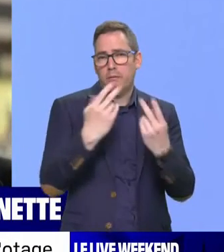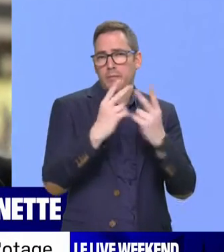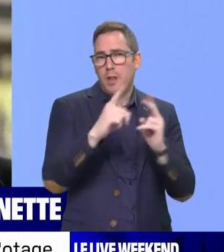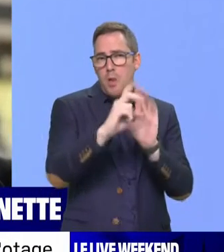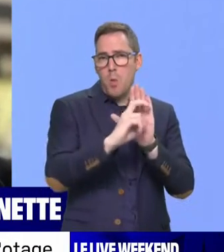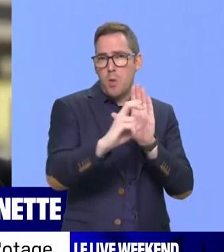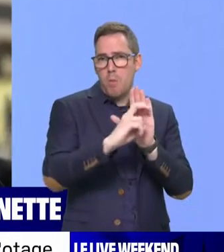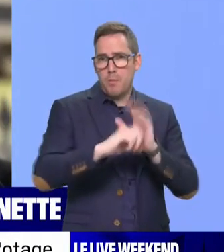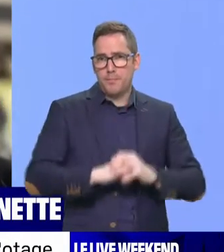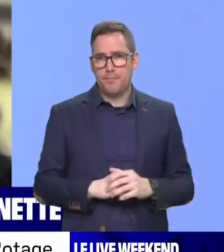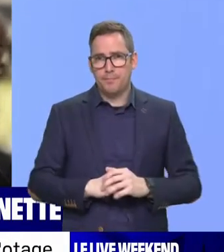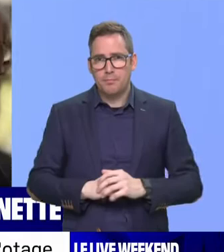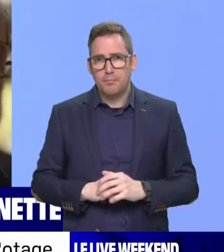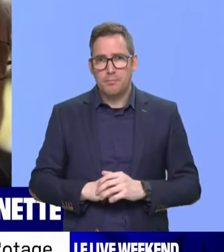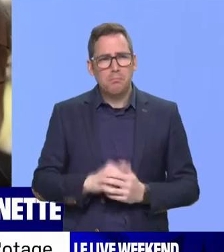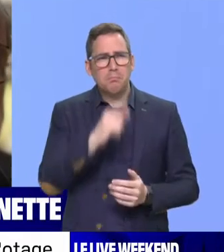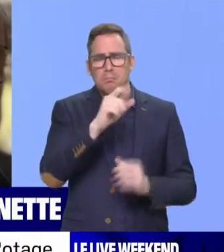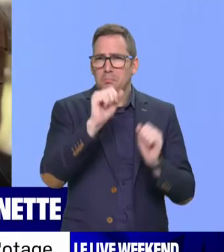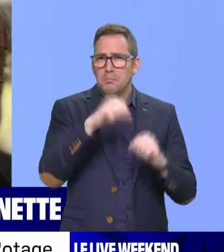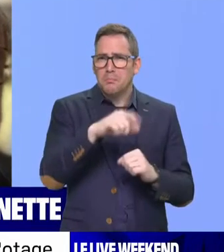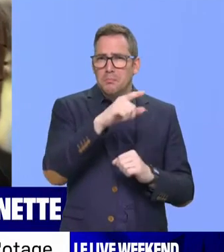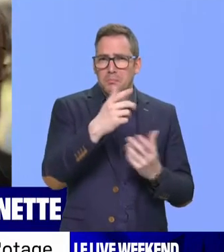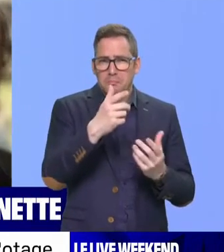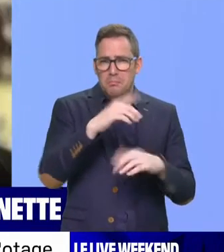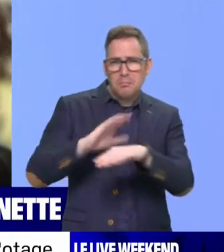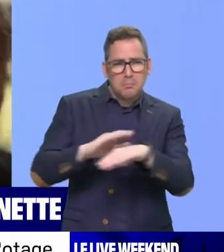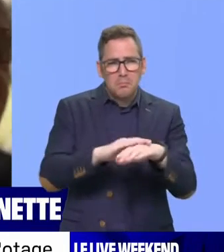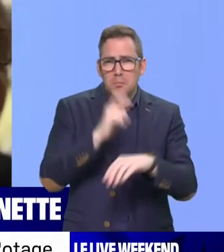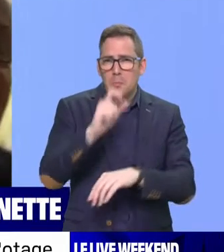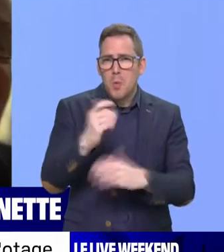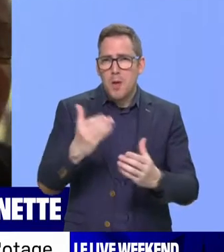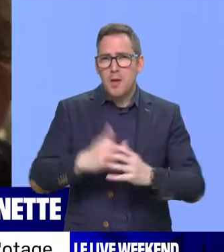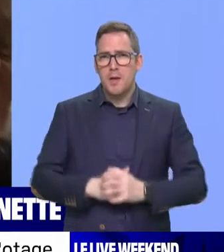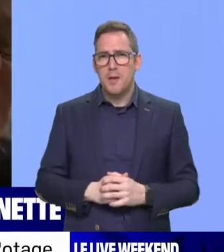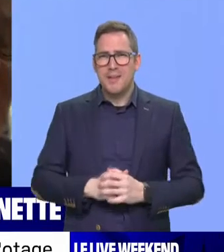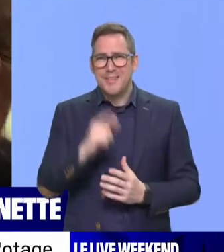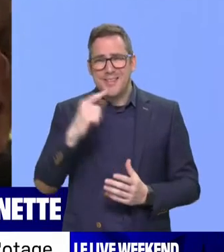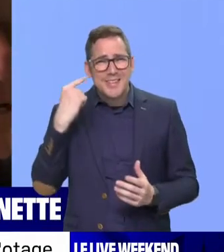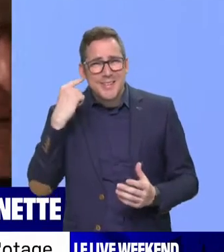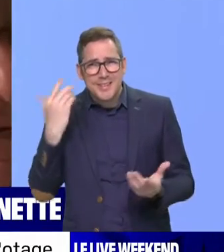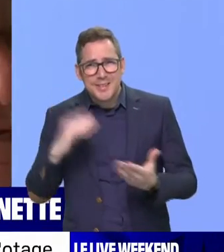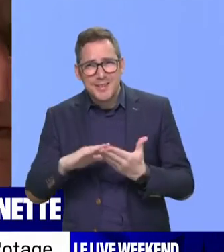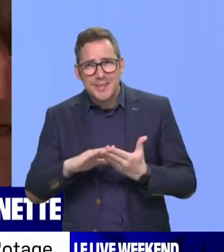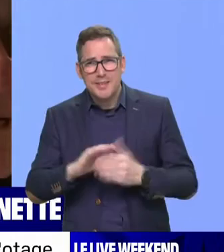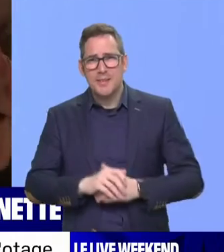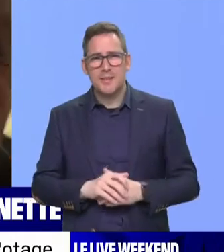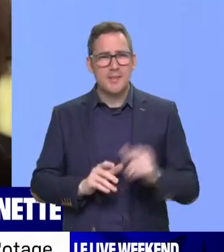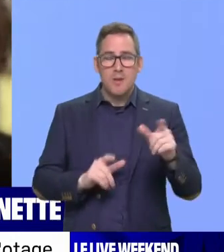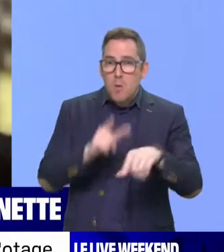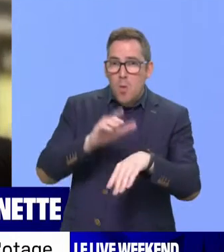quelles consignes passez-vous auprès de la population? Pardon? Quelles consignes passez-vous à la